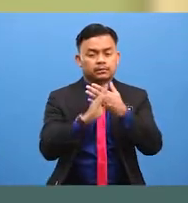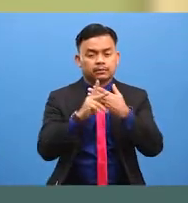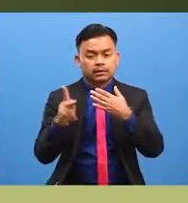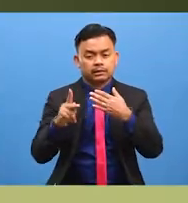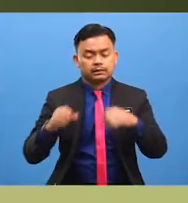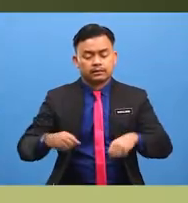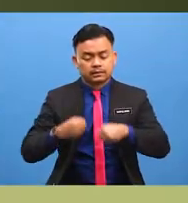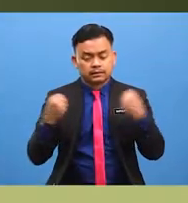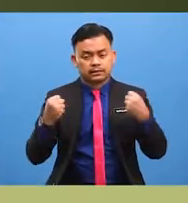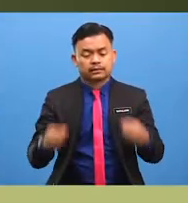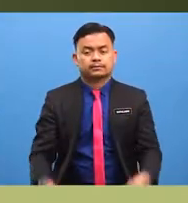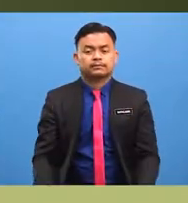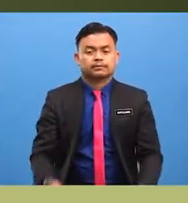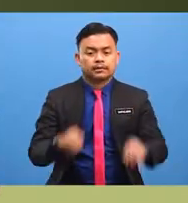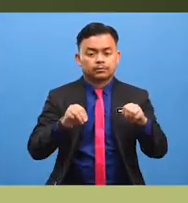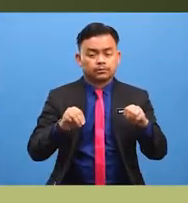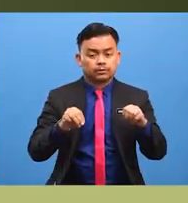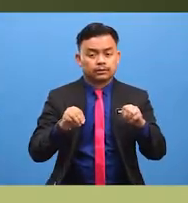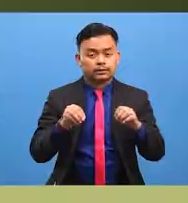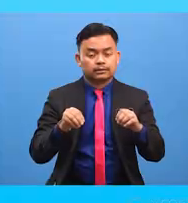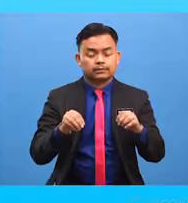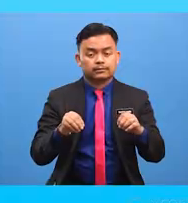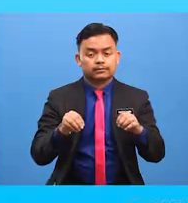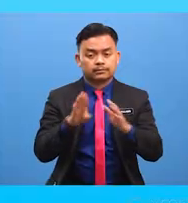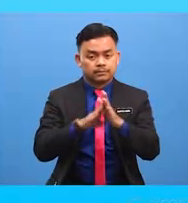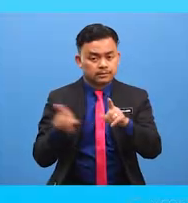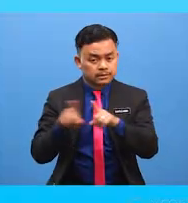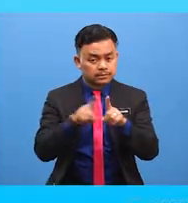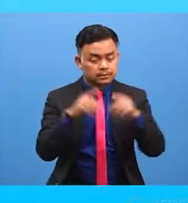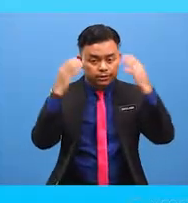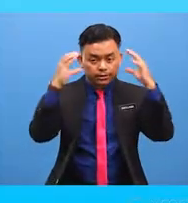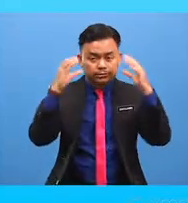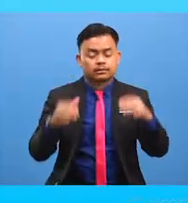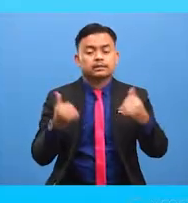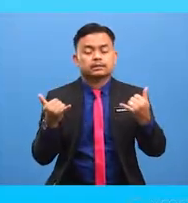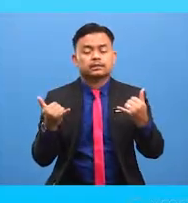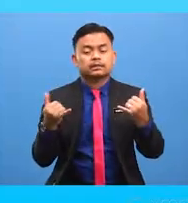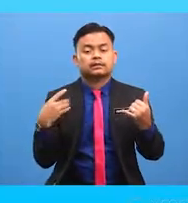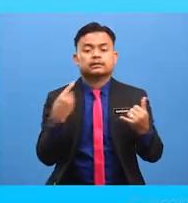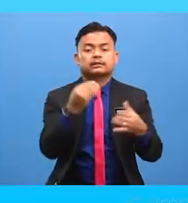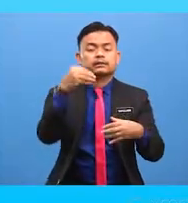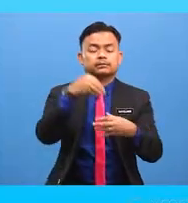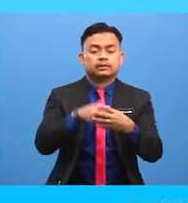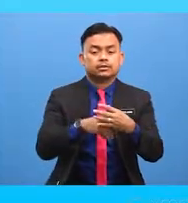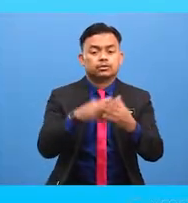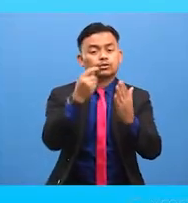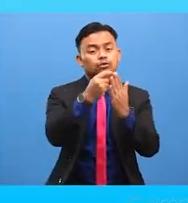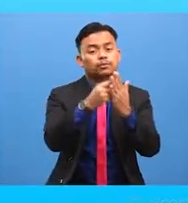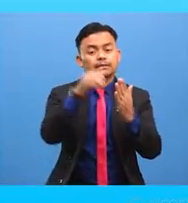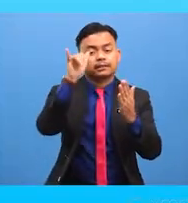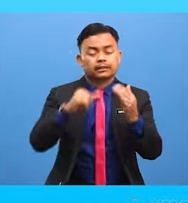kesihatan. Murid-murid masih bersama cikgukah? Sekarang kita akan masuk topik yang